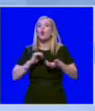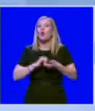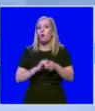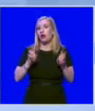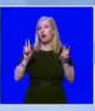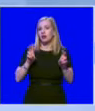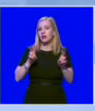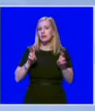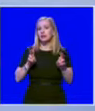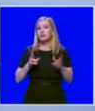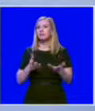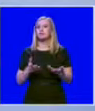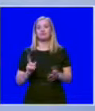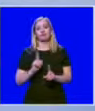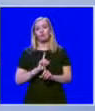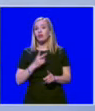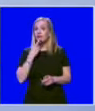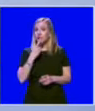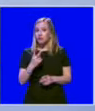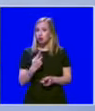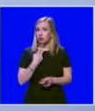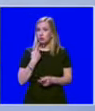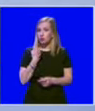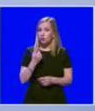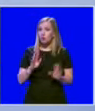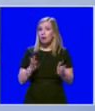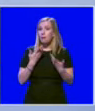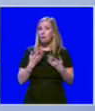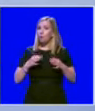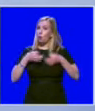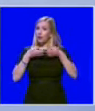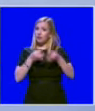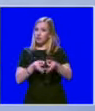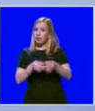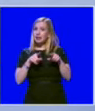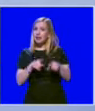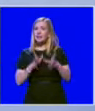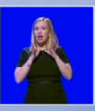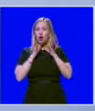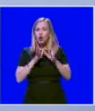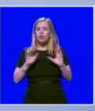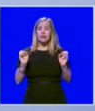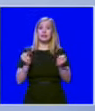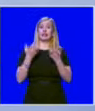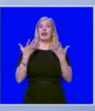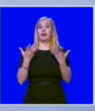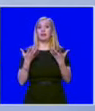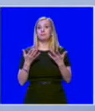едва ли не с ГЕРБ. Вижте, първо започваме от това, което вие обърнахте внимание днес на тази грозна истерия.